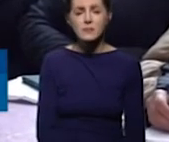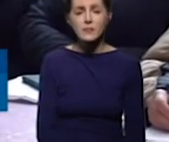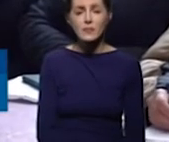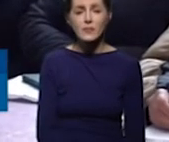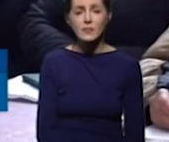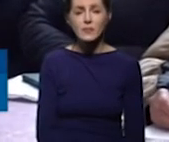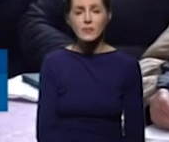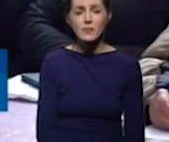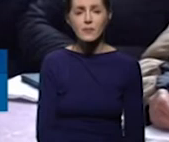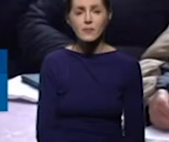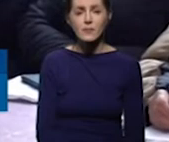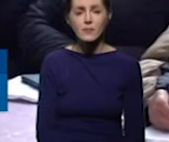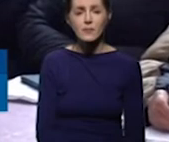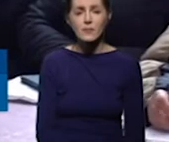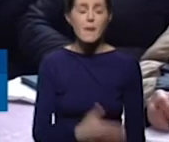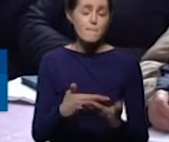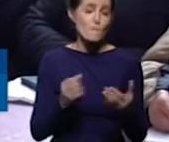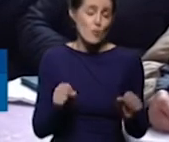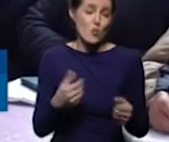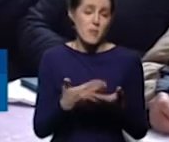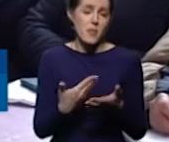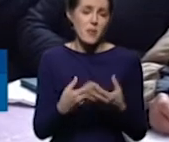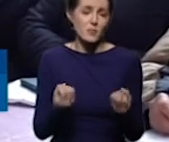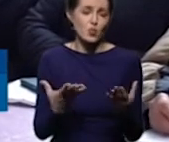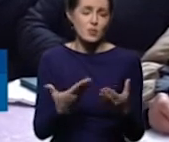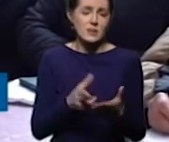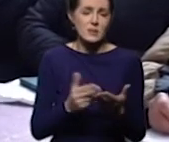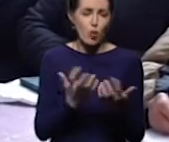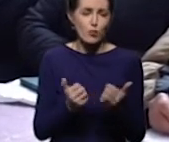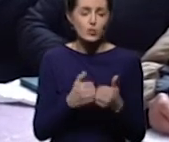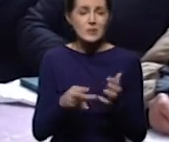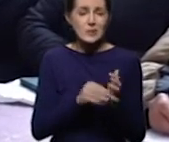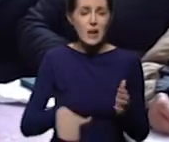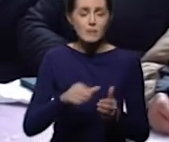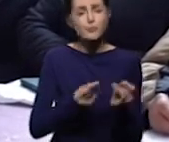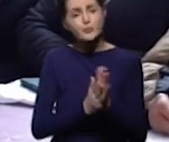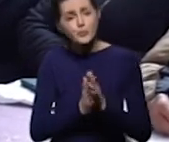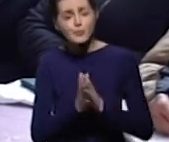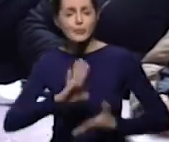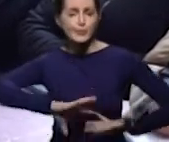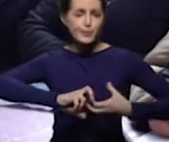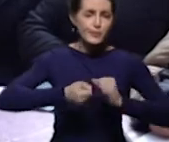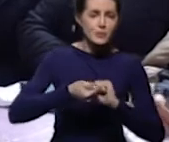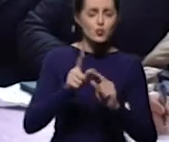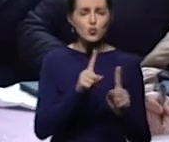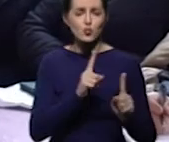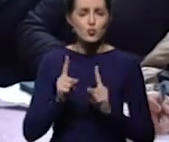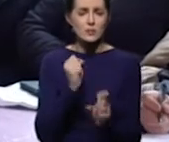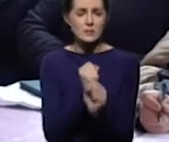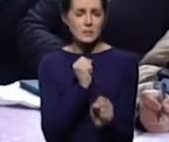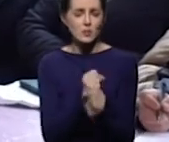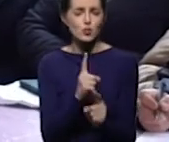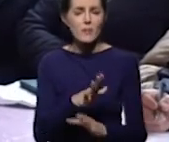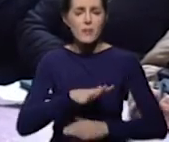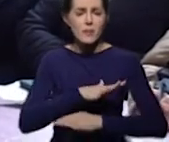якусь кількість землі, щоб щось вирощувати і перерабатувати. Тобто, додавлю на стоїмость, щоб вони